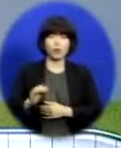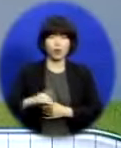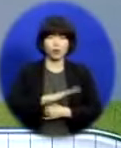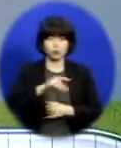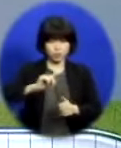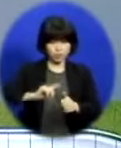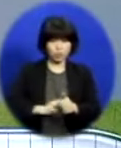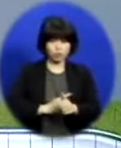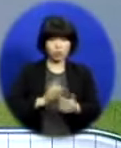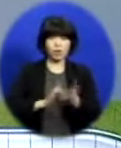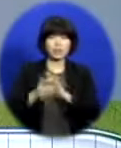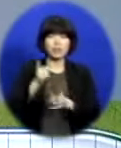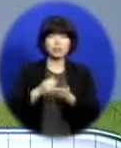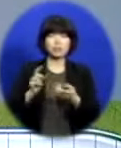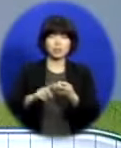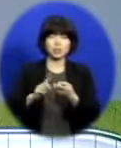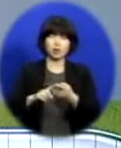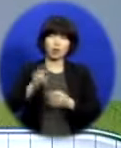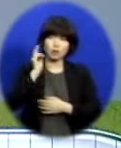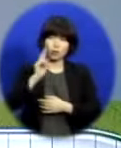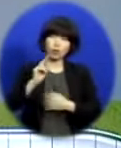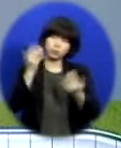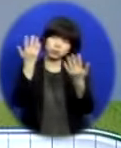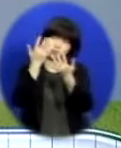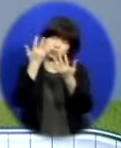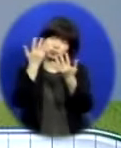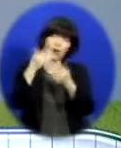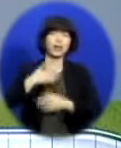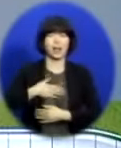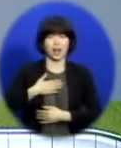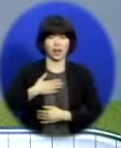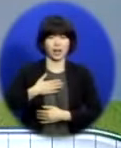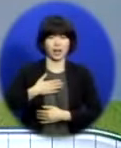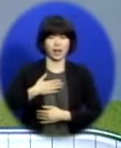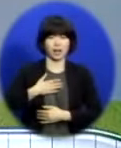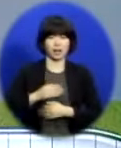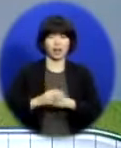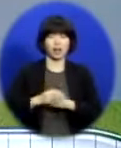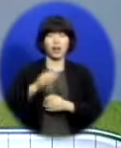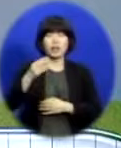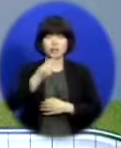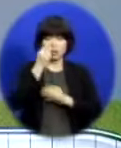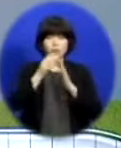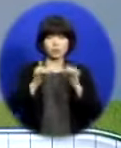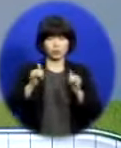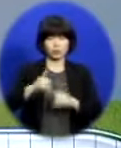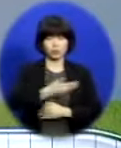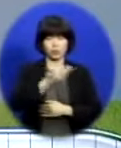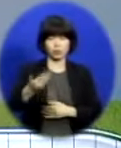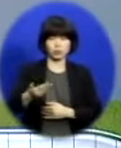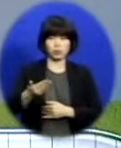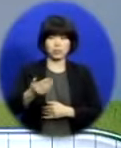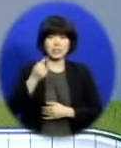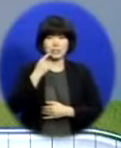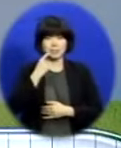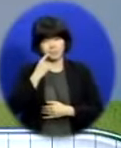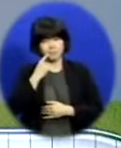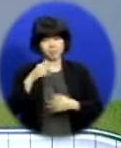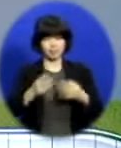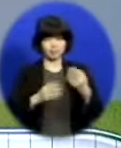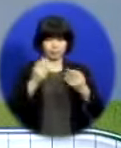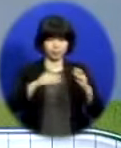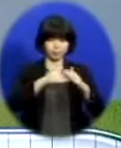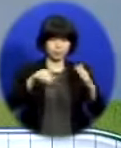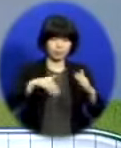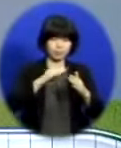스스로가 예수님에 대해서 너무 막연하게 알고 있다는 것입니다 성도 여러분 소돔과 고모라가